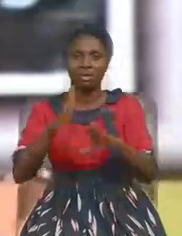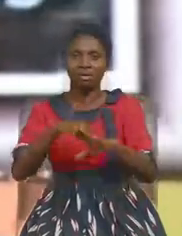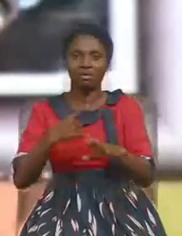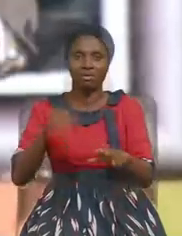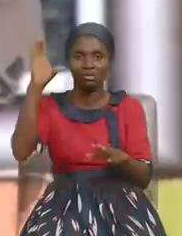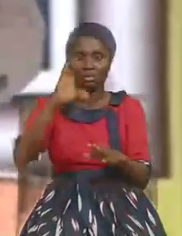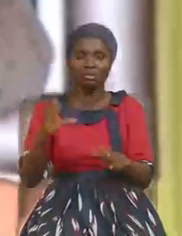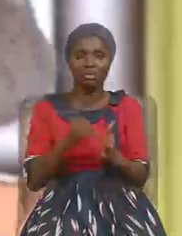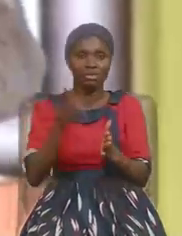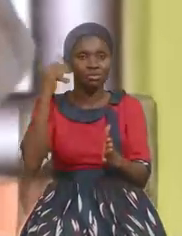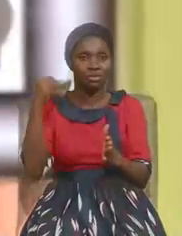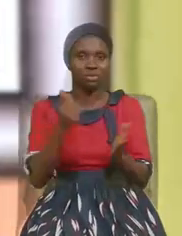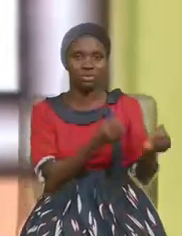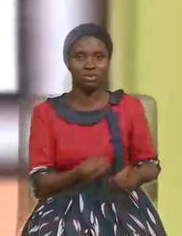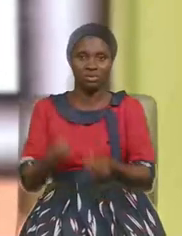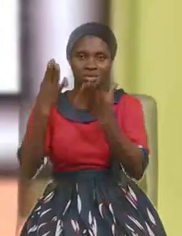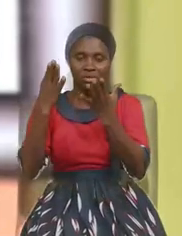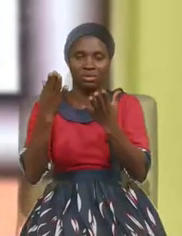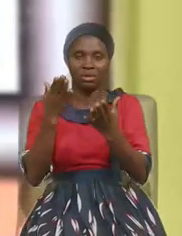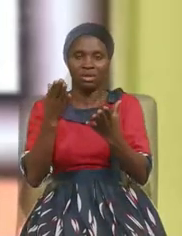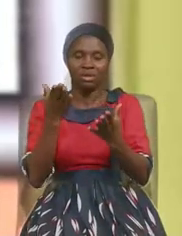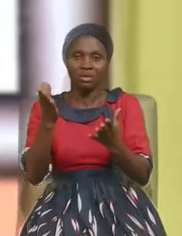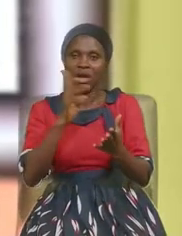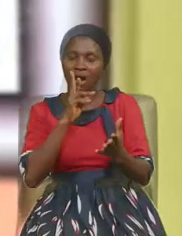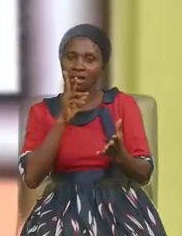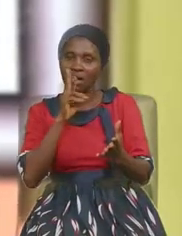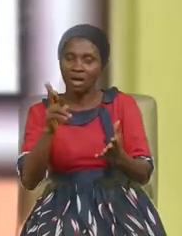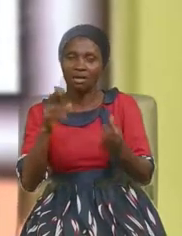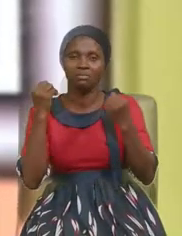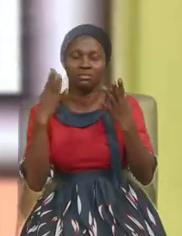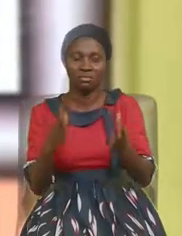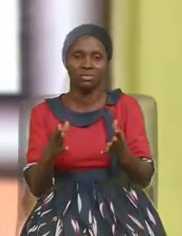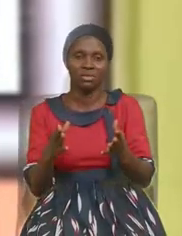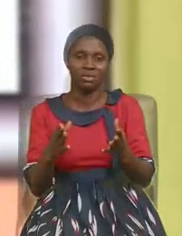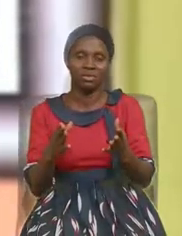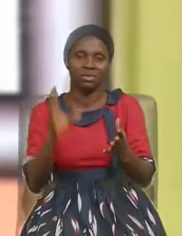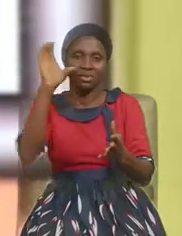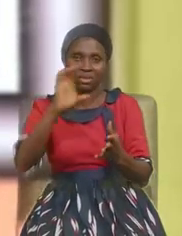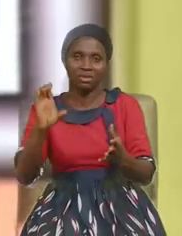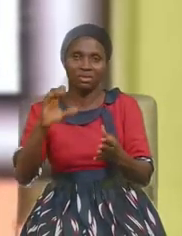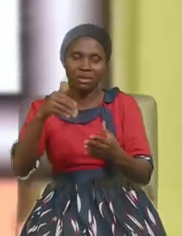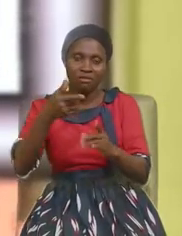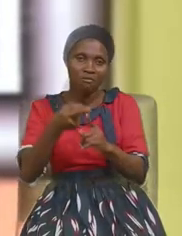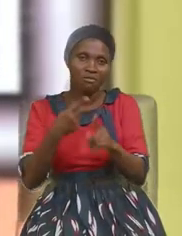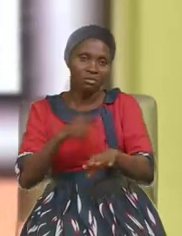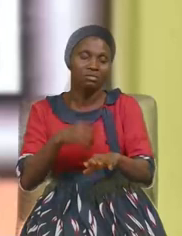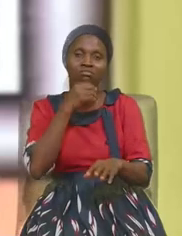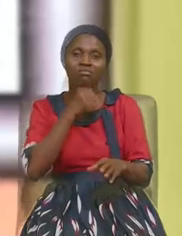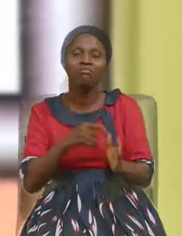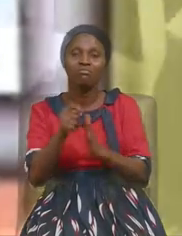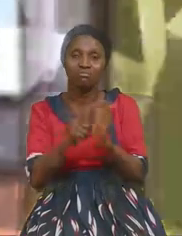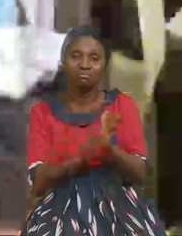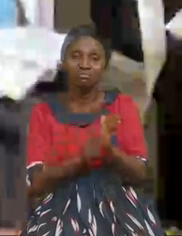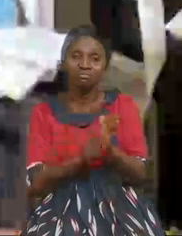Il y avait des sacrifices depuis l'Ancien Testament. Des sacrifices pour ôter le péché, mais il y avait des sacrifices d'animaux.